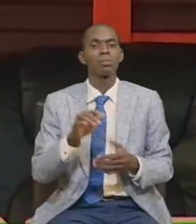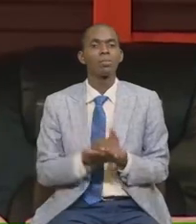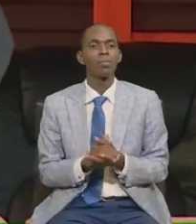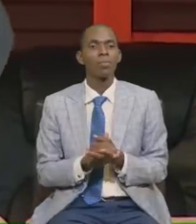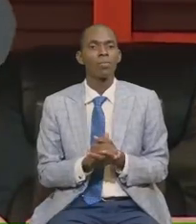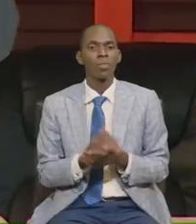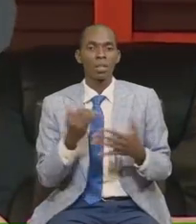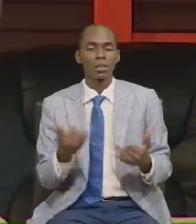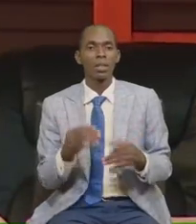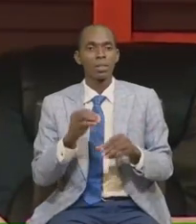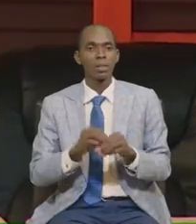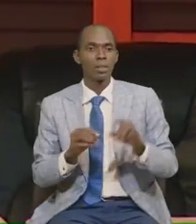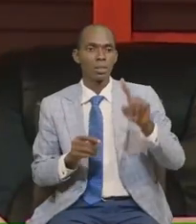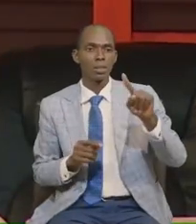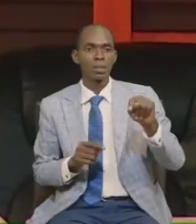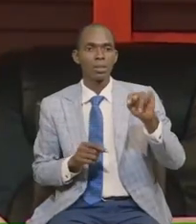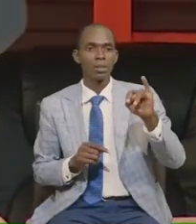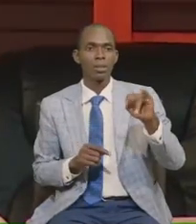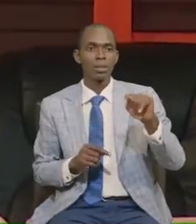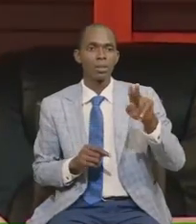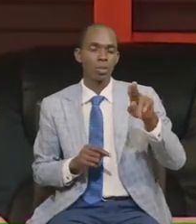En Tite, au chapitre